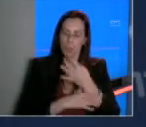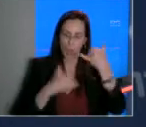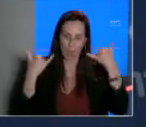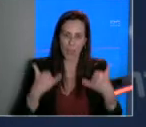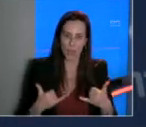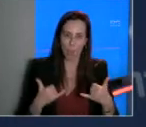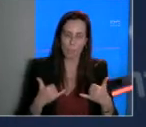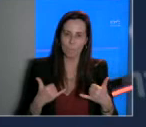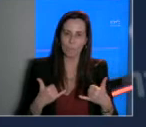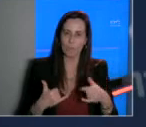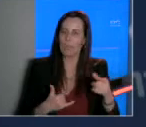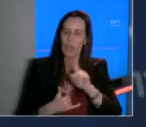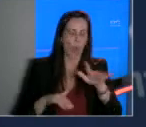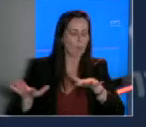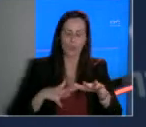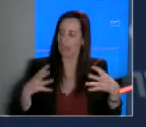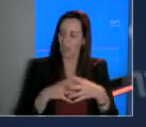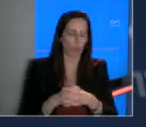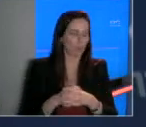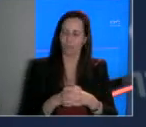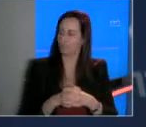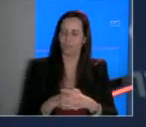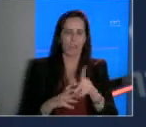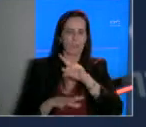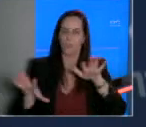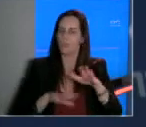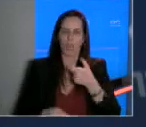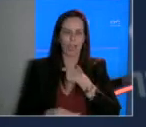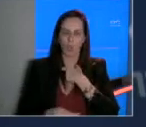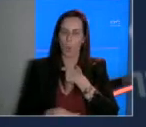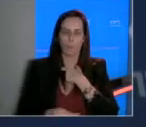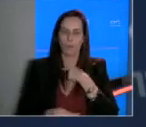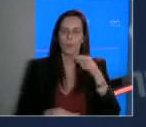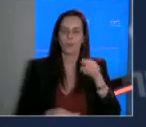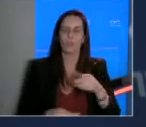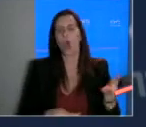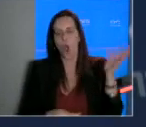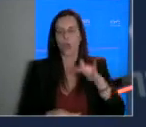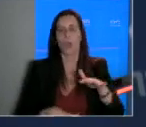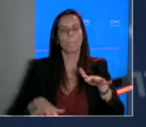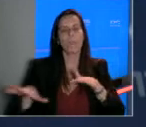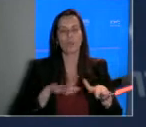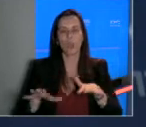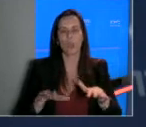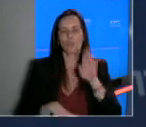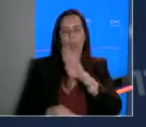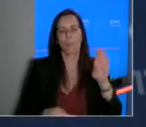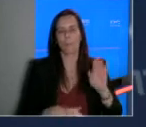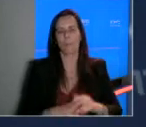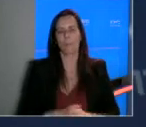היום היא לא ממשלת אחדות ולא ממשלת חירום. זו עוד ממשלה של